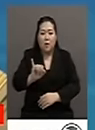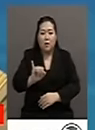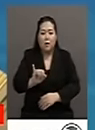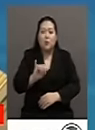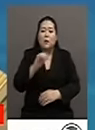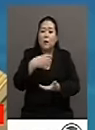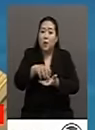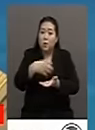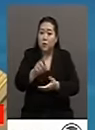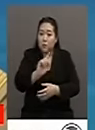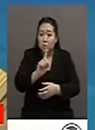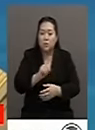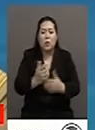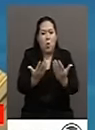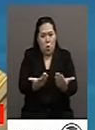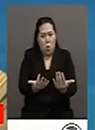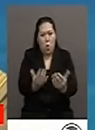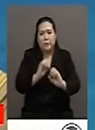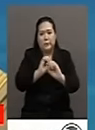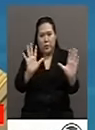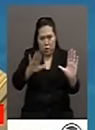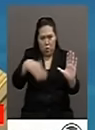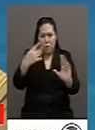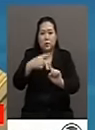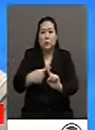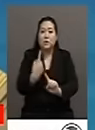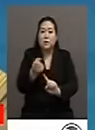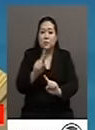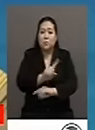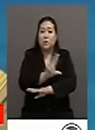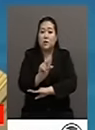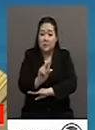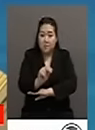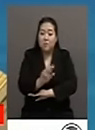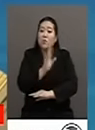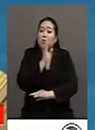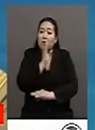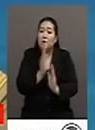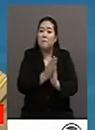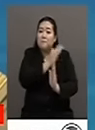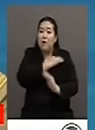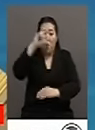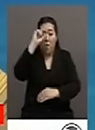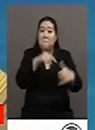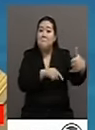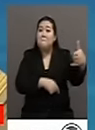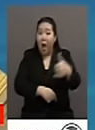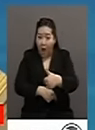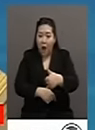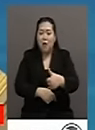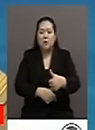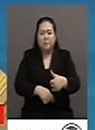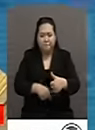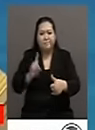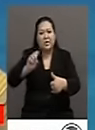ความชัดเจนก่อนนะว่า30นี้พระธรรมชโยจะมามอบตัวไหมนะครับถ้าหากไม่มามอบตัวดีไซน์ก็จะประสานกับท